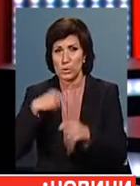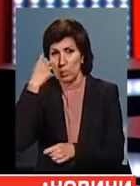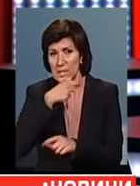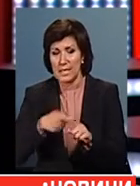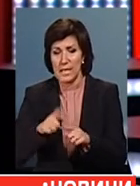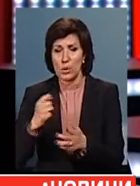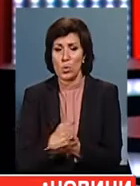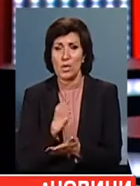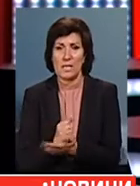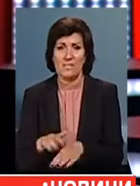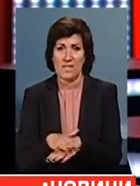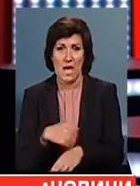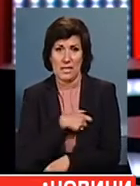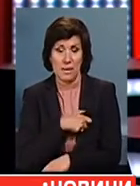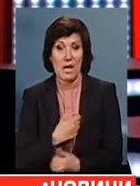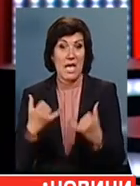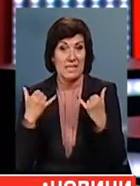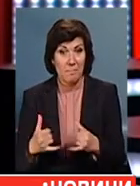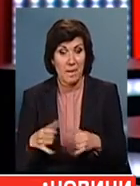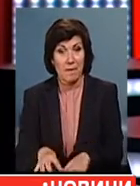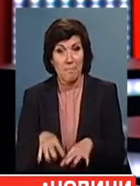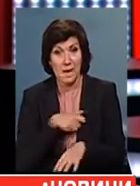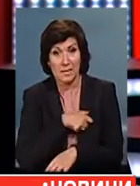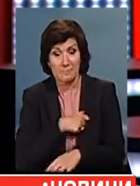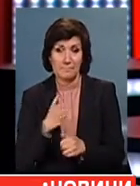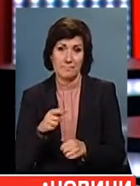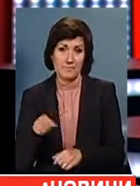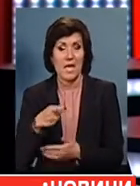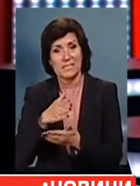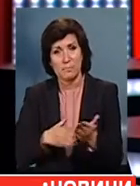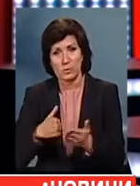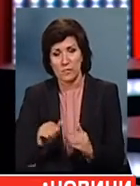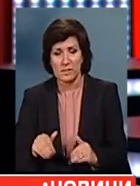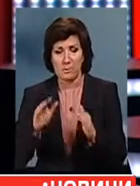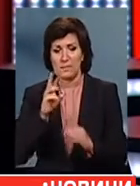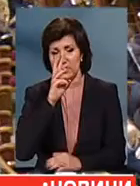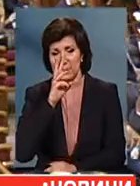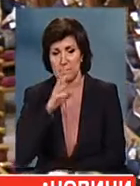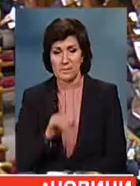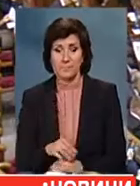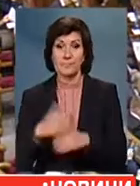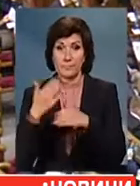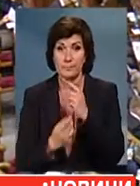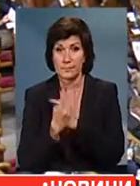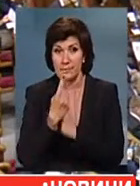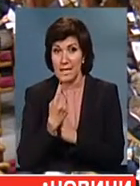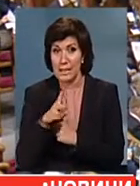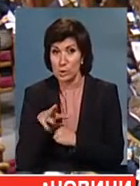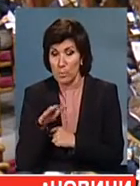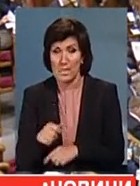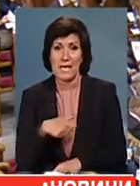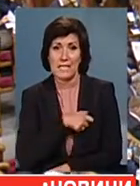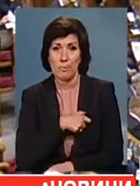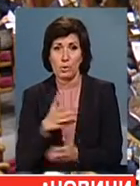рік, який ухвалили нардепи. Але тепер парламентарі вимагають скасувати підвищення зарплат. Уже з 1 листопада